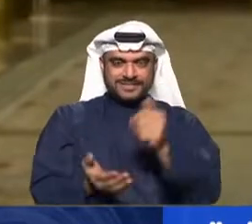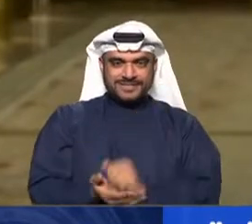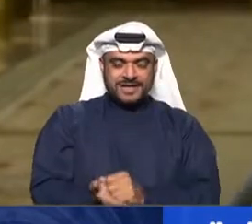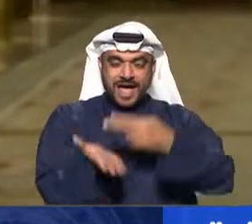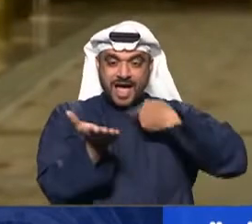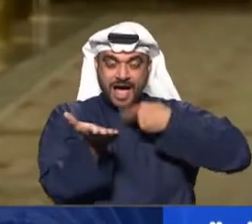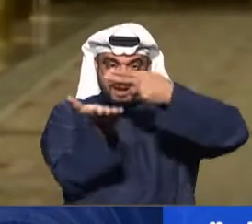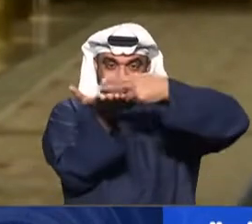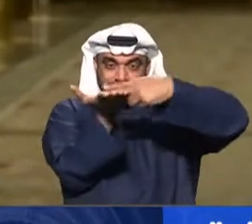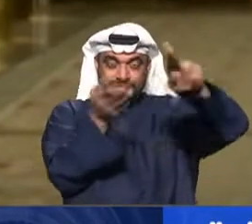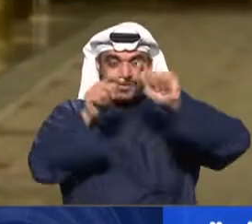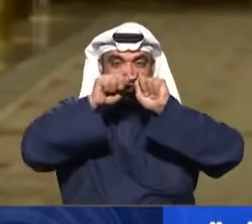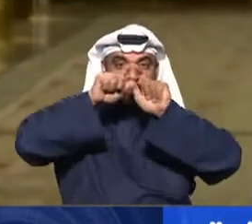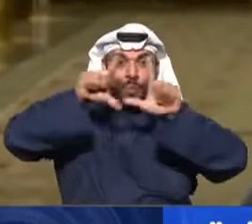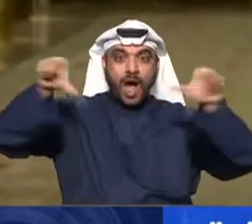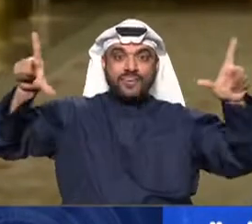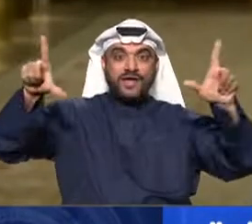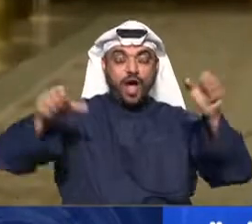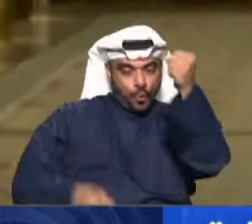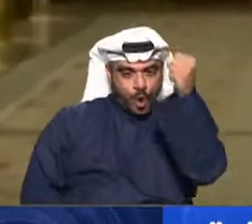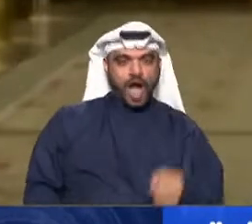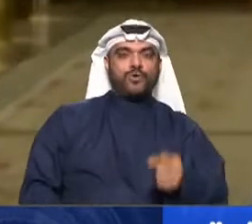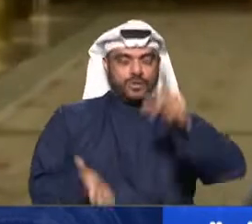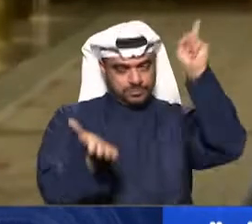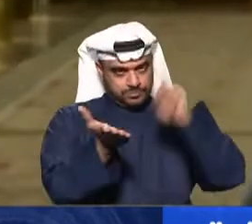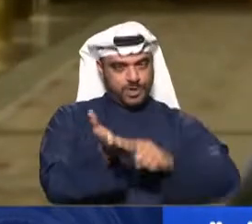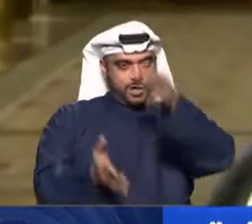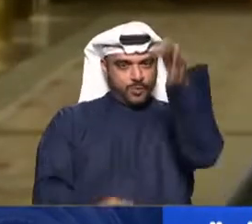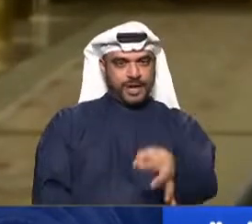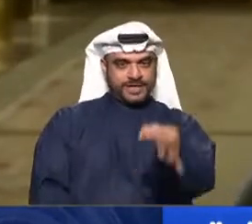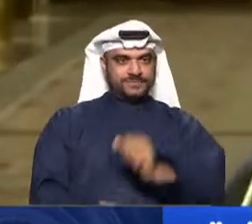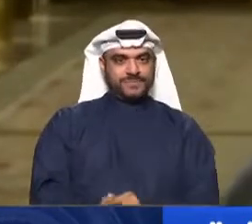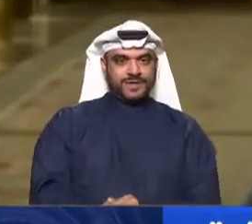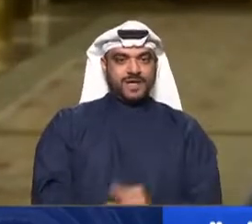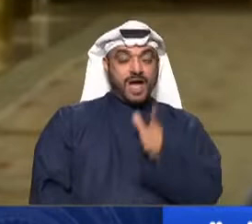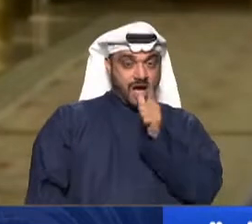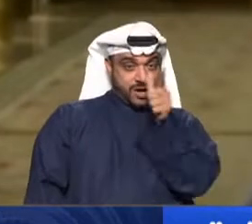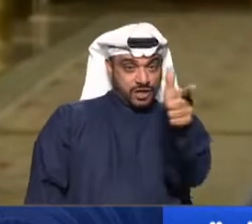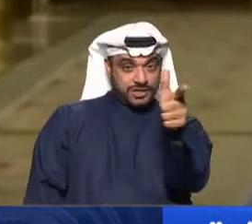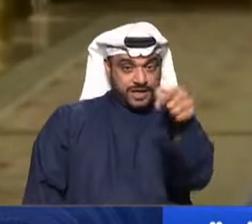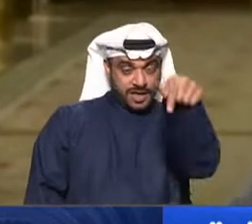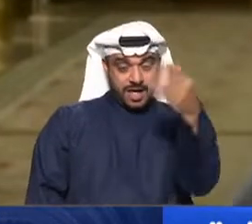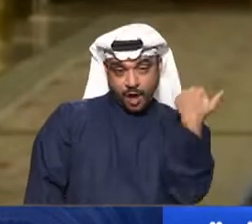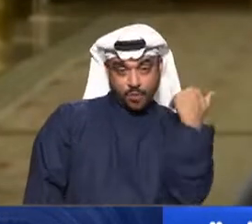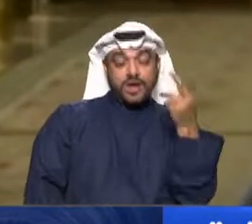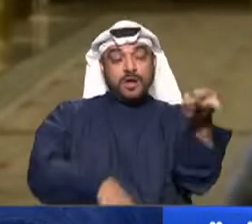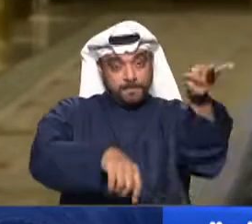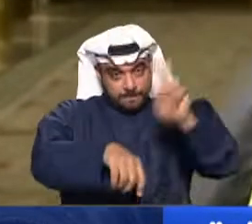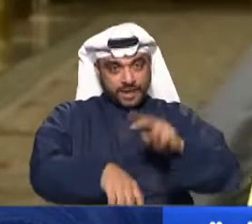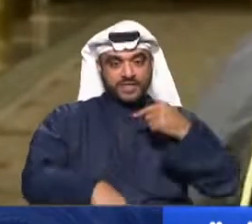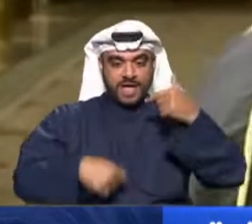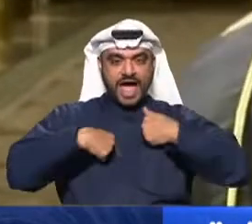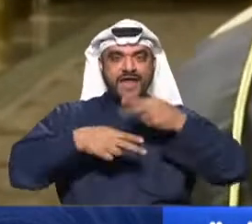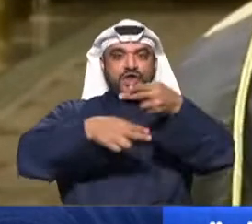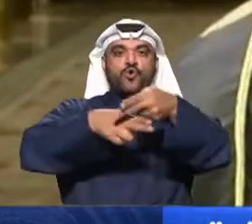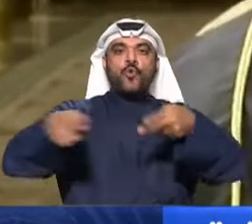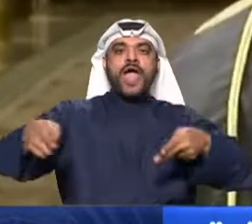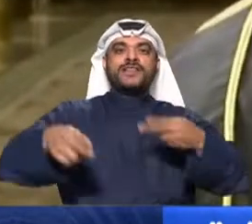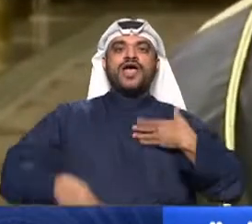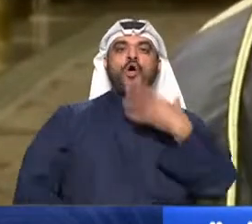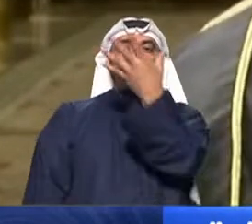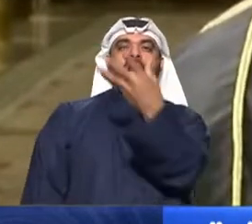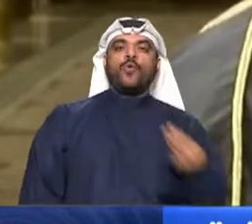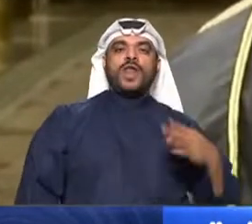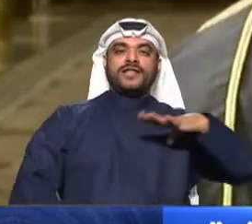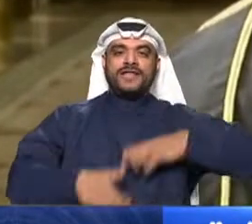رسالة واضحة وقوية وحازمة، أنا قلتها سابقا وأكررها الآن، نحن في الكويت أبناء الشيخ صباح الأحمد،